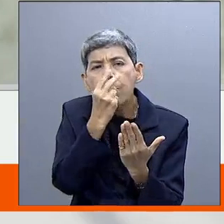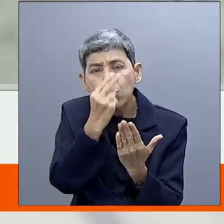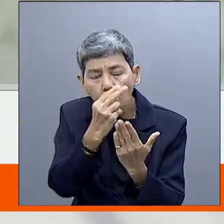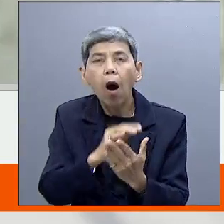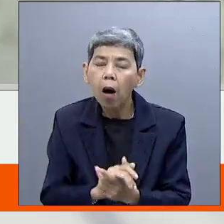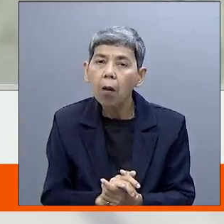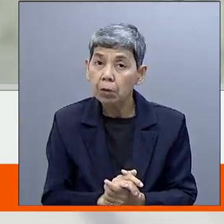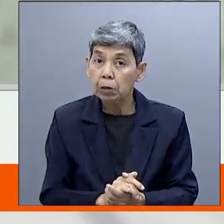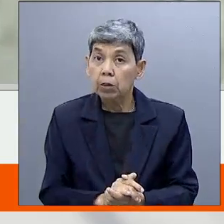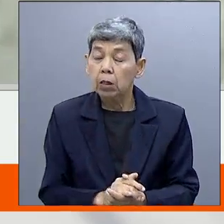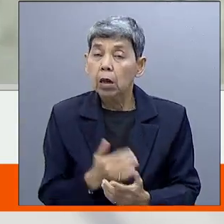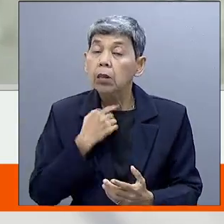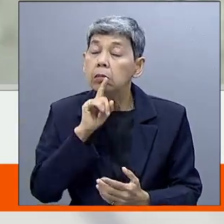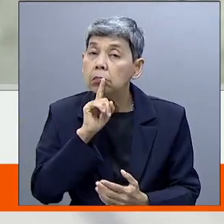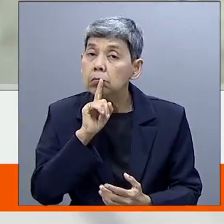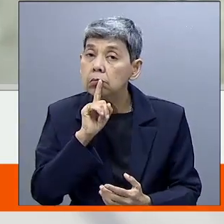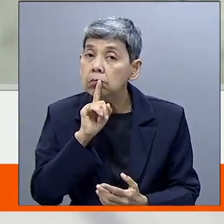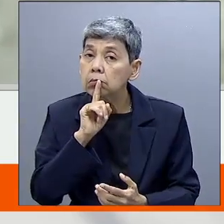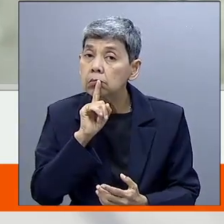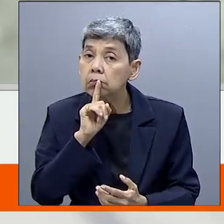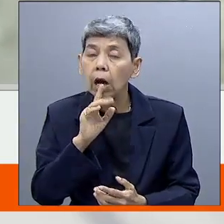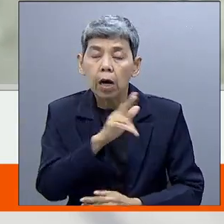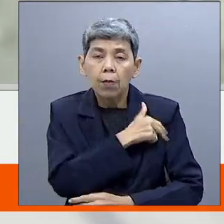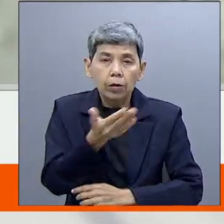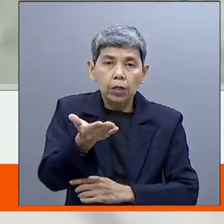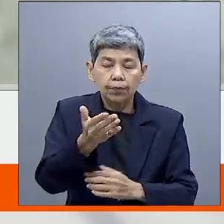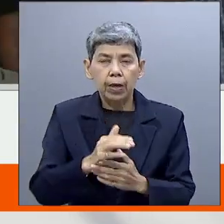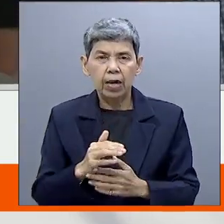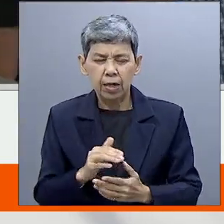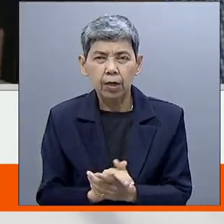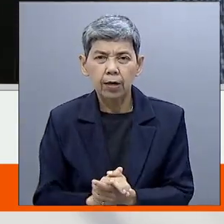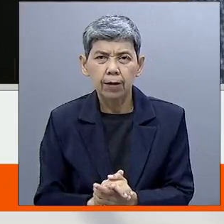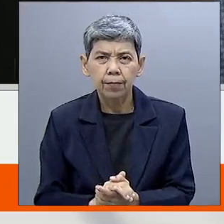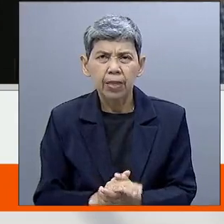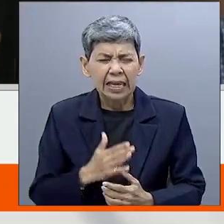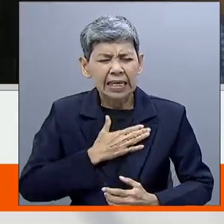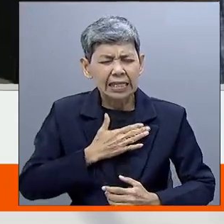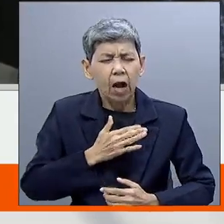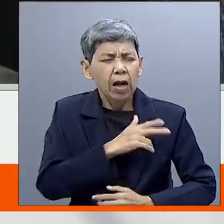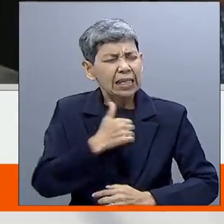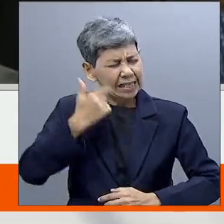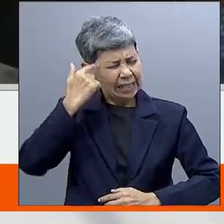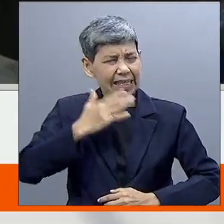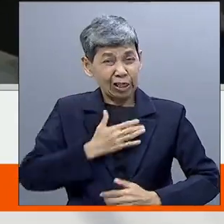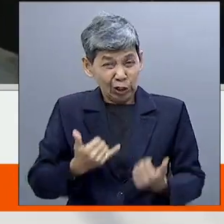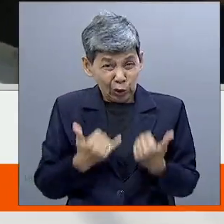อคะคดีนี้เนี่ย แต่ว่า ค่ะเชิญให้จบก่อน แต่ว่าหมอว่าแต่ว่าหมอว่าที่เรา